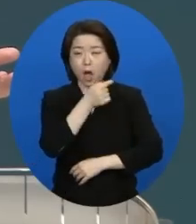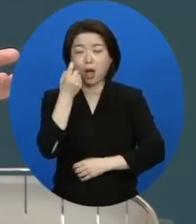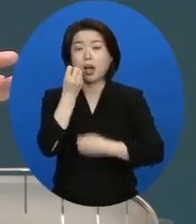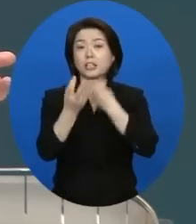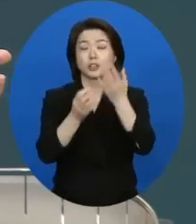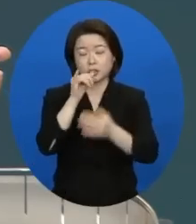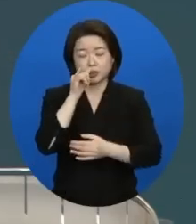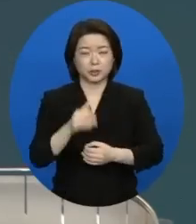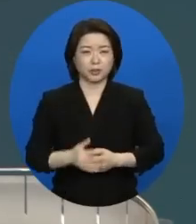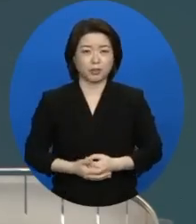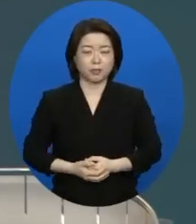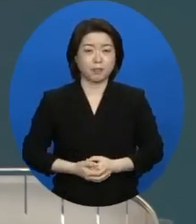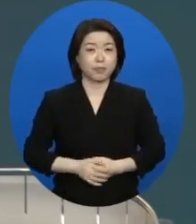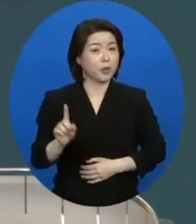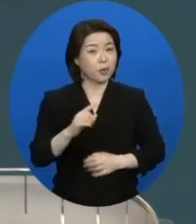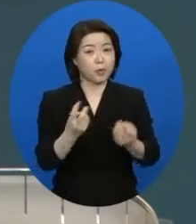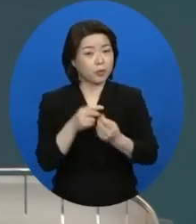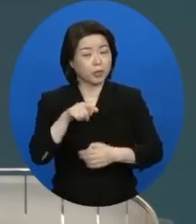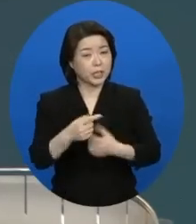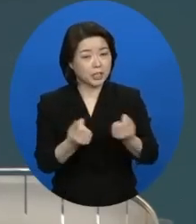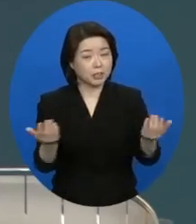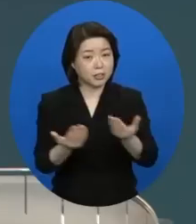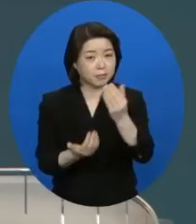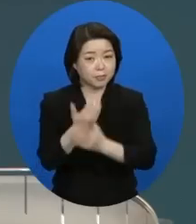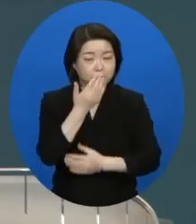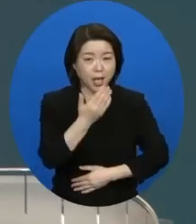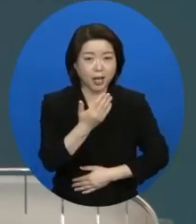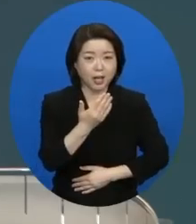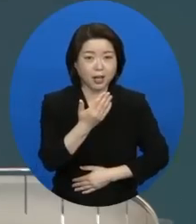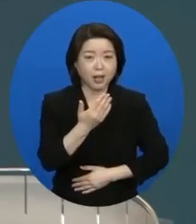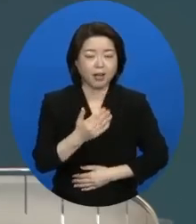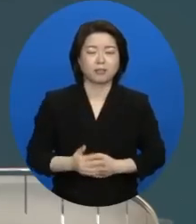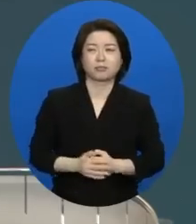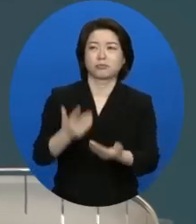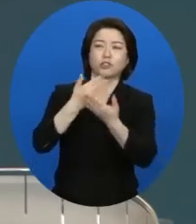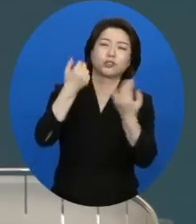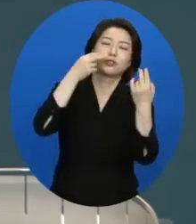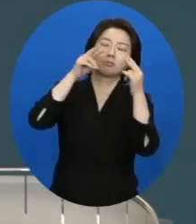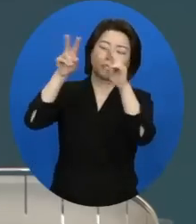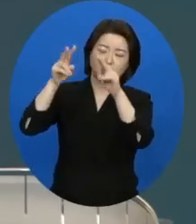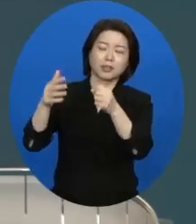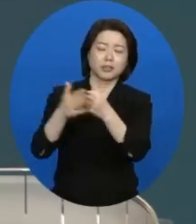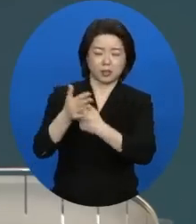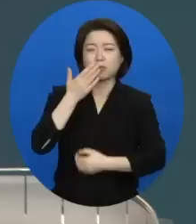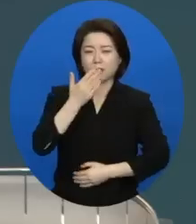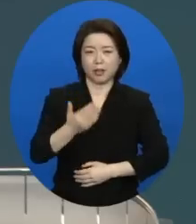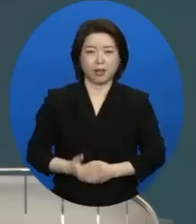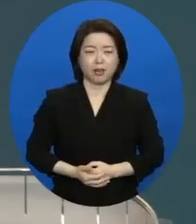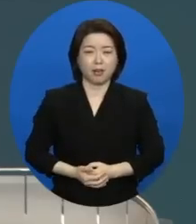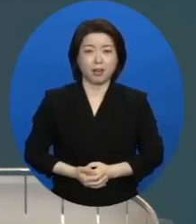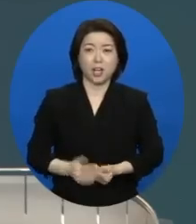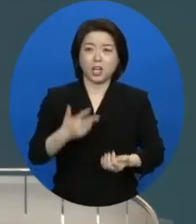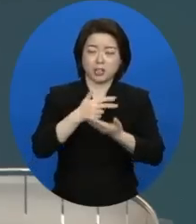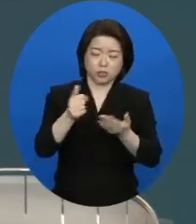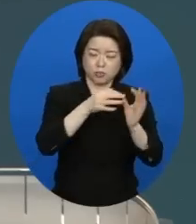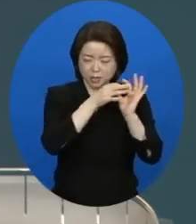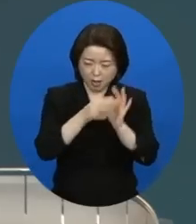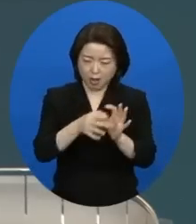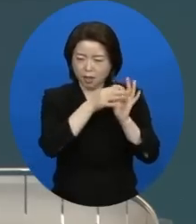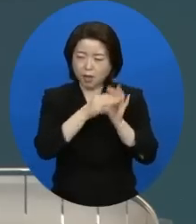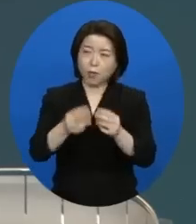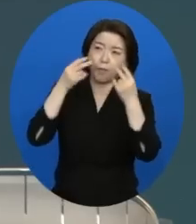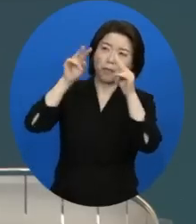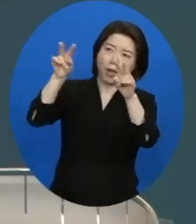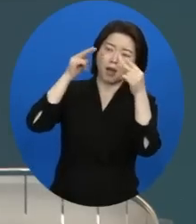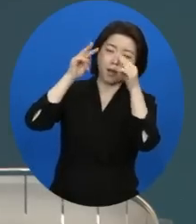계세요. 어떻게 이런 일이 벌어지죠? 주님을 바라보았기 때문에요. 계속 주님을 바라보았기